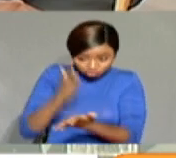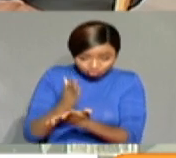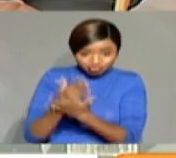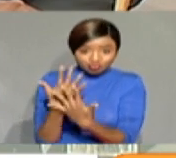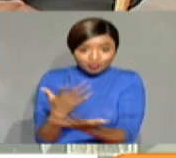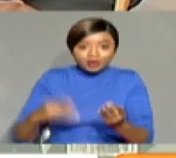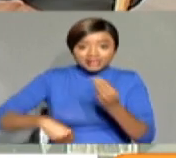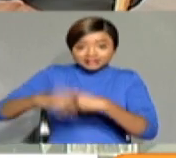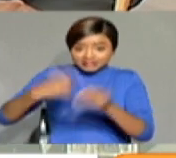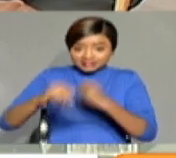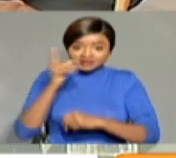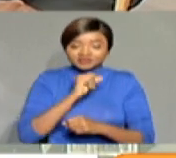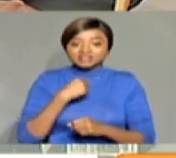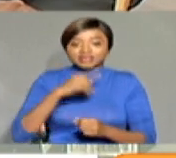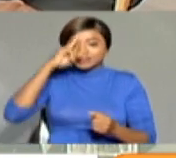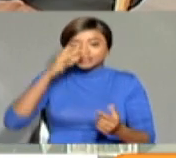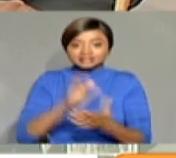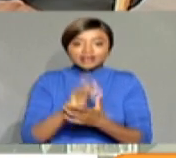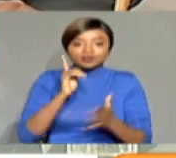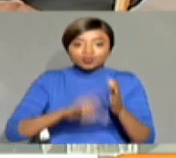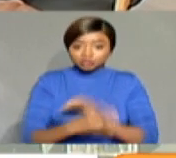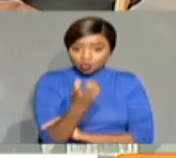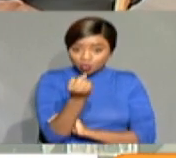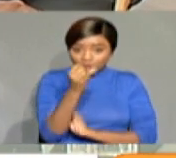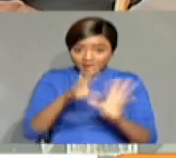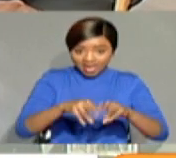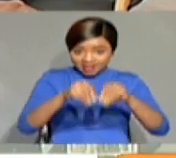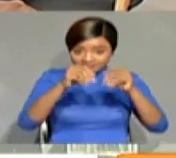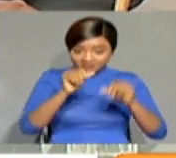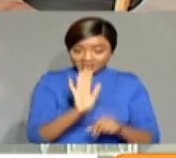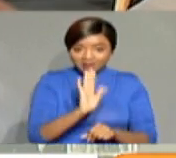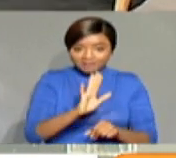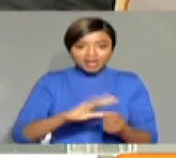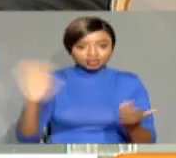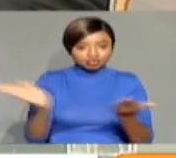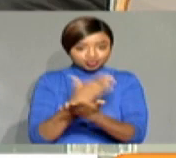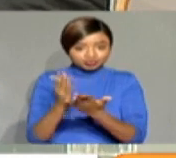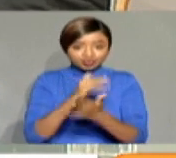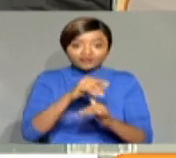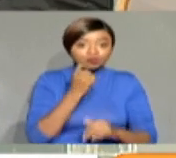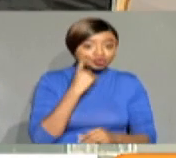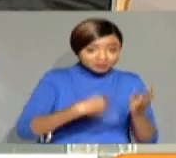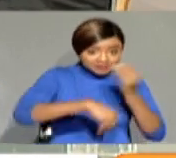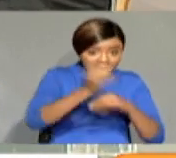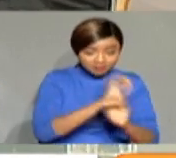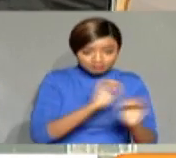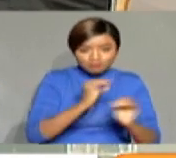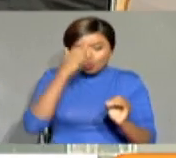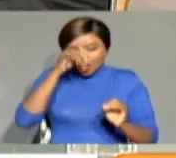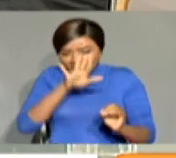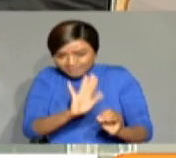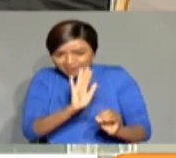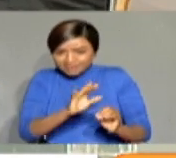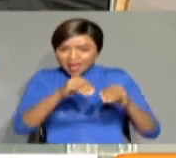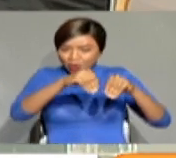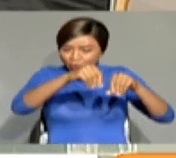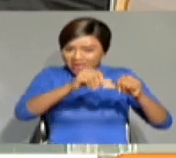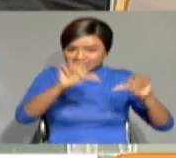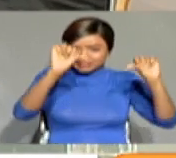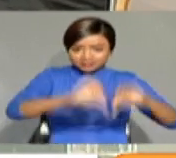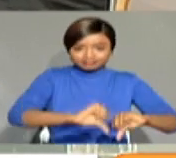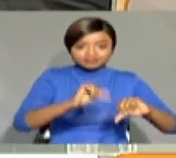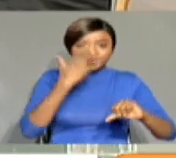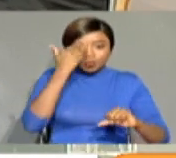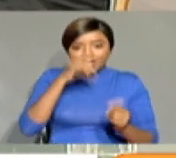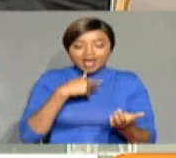imeamuru aina tano za unga wa ugali kuondolewa madukani. Na hii ni baada ya unga huo kugunduliwa kuwa na viwango vya juu zaidi ya sumu